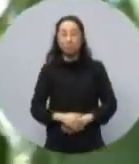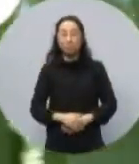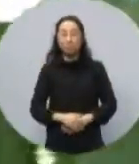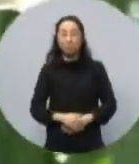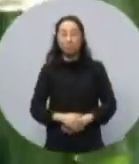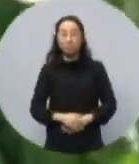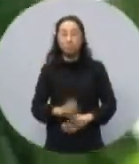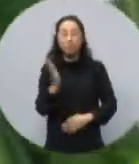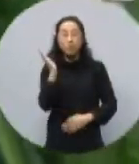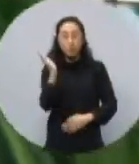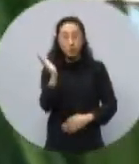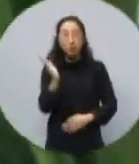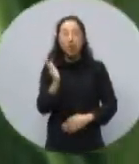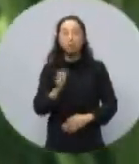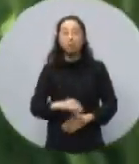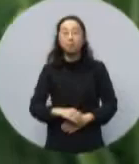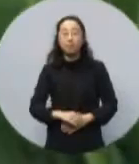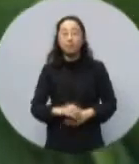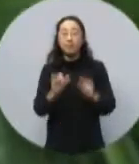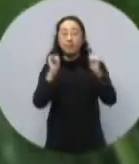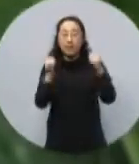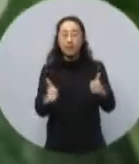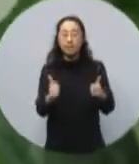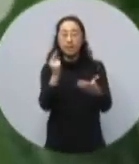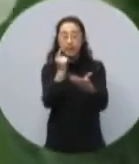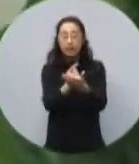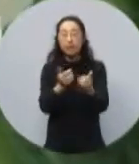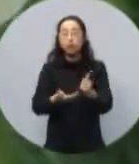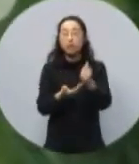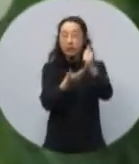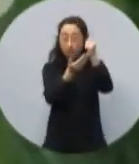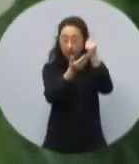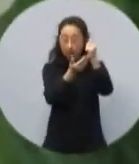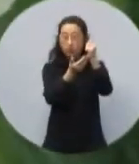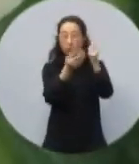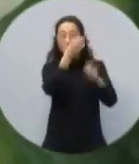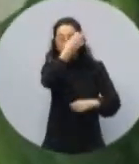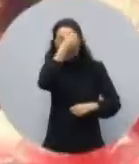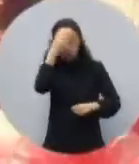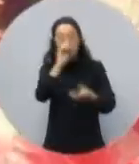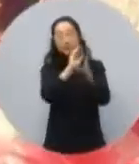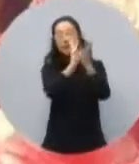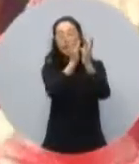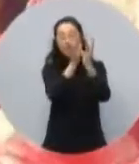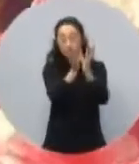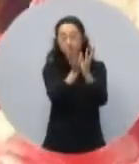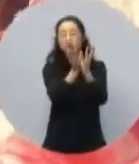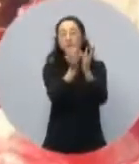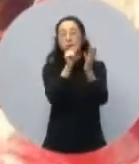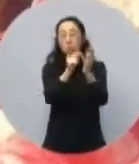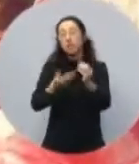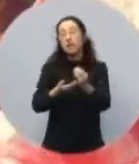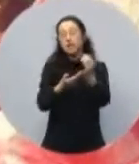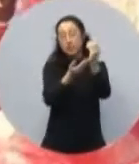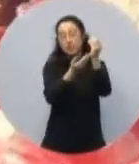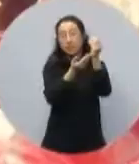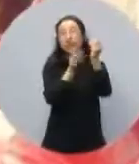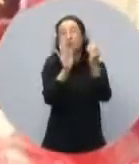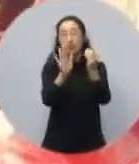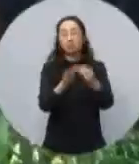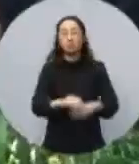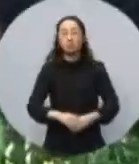こちらのこちや農園では、茅ヶ崎でしか栽培していない珍しい品種のスイートピーも栽培しているそうです